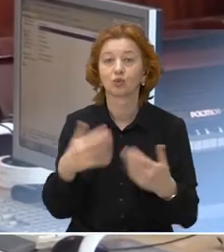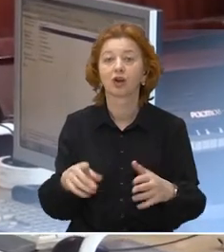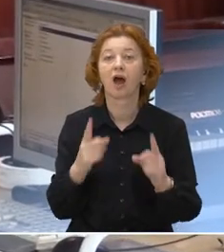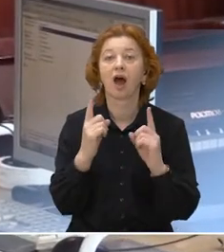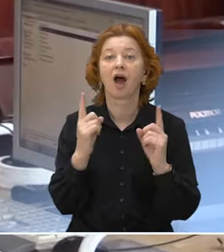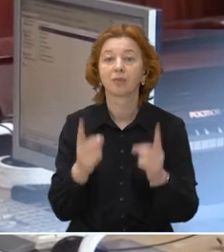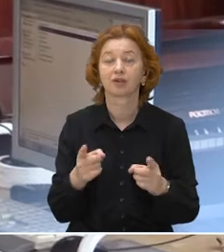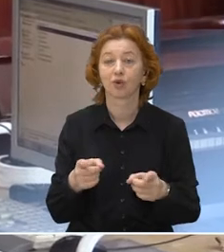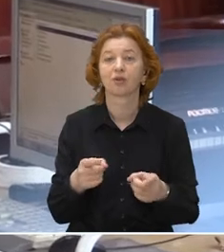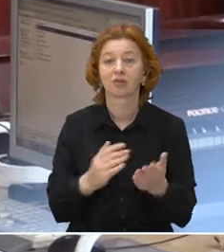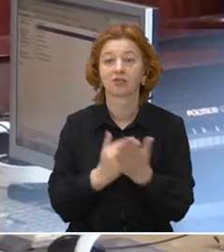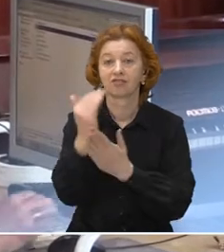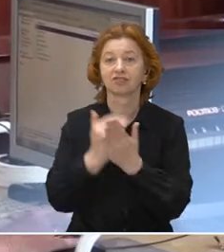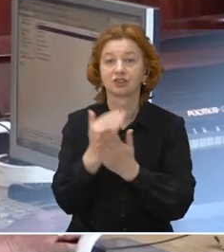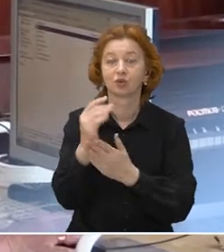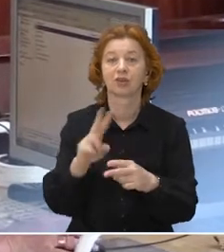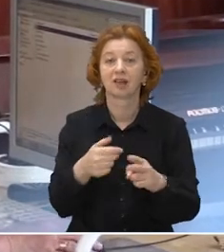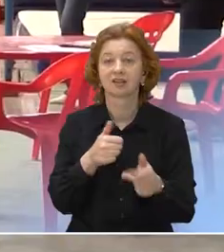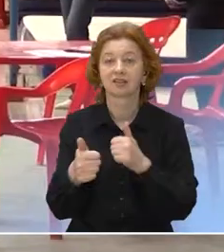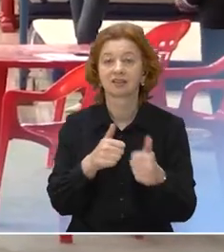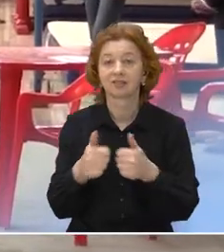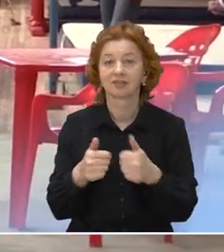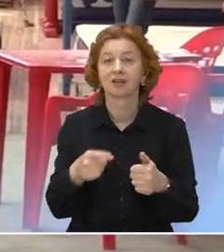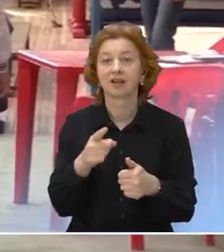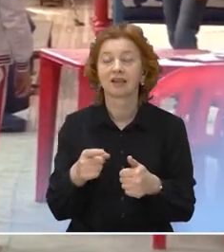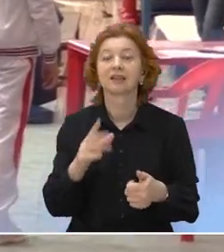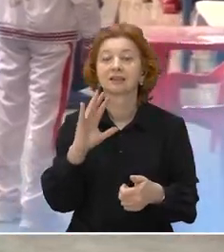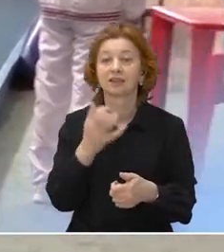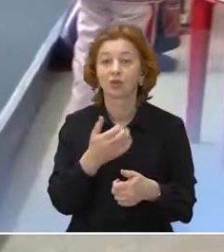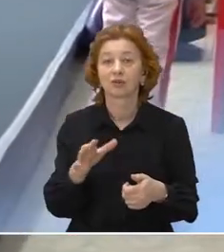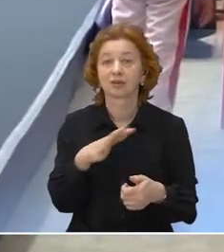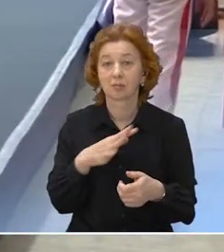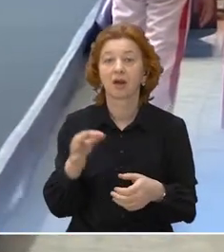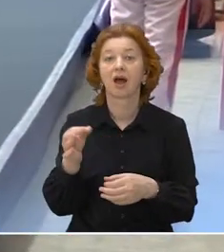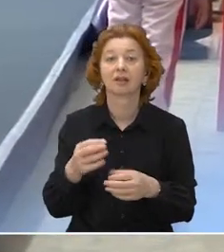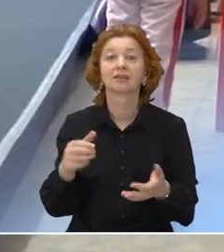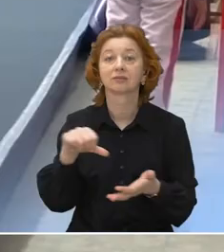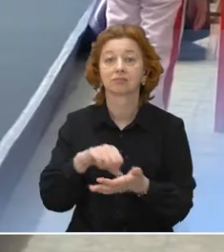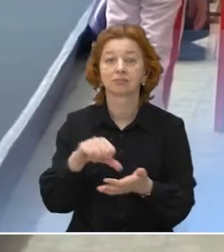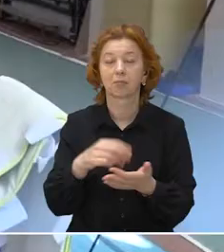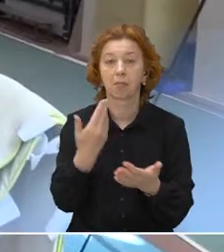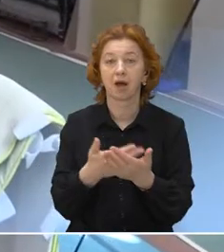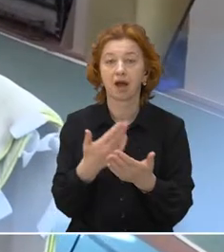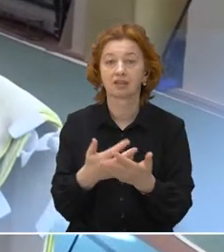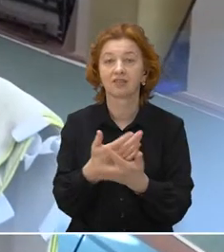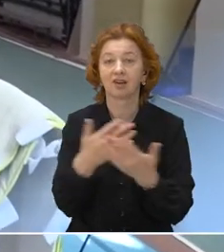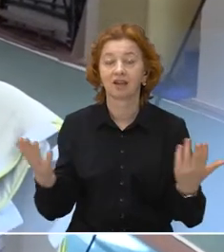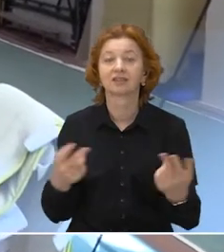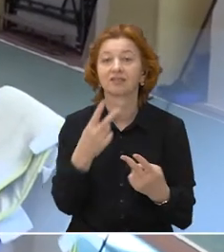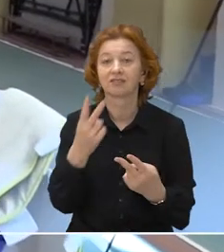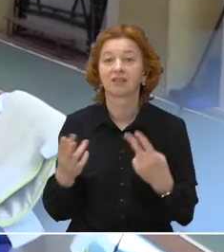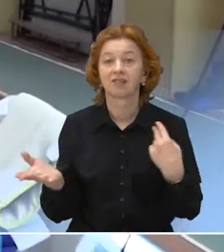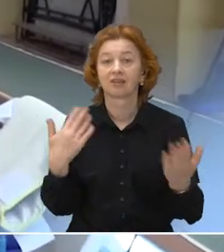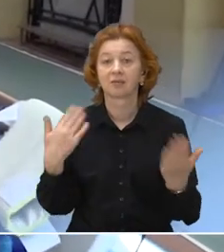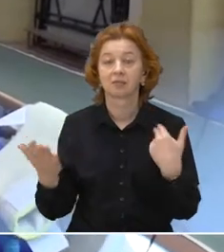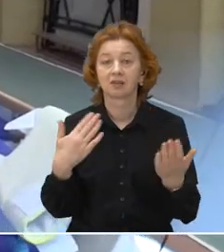достигать определенных высоких результатов на этих соревнованиях. Конкуренция была серьезная. Донецкие спортсмены продемонстрировали свои навыки в различных